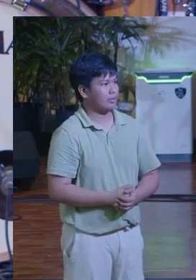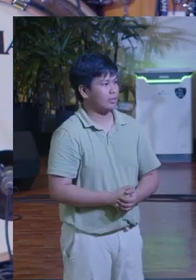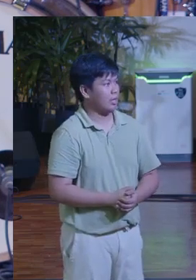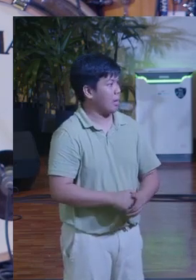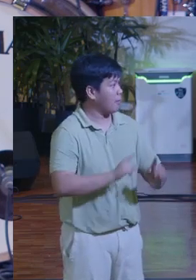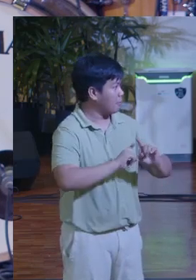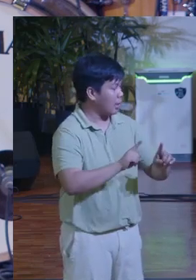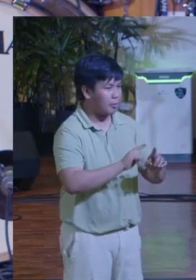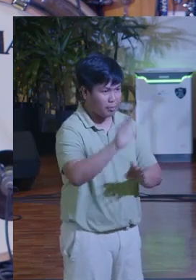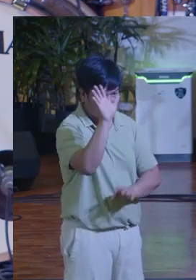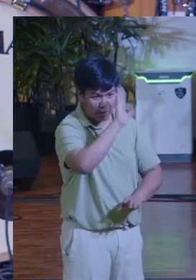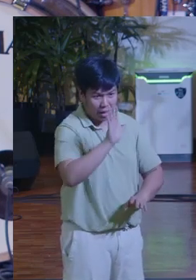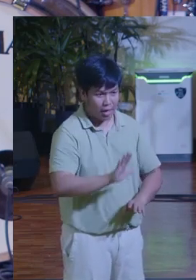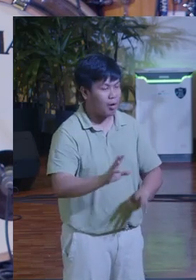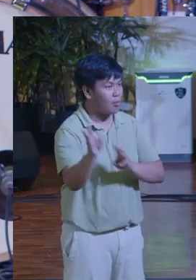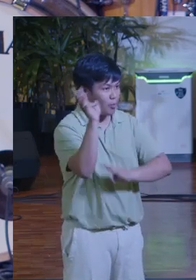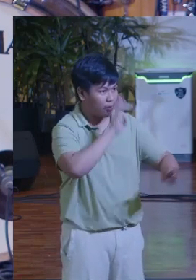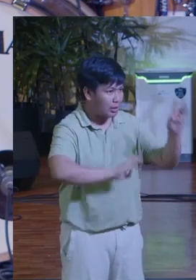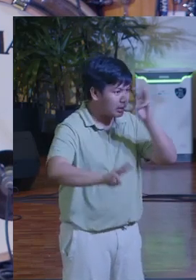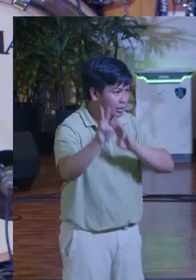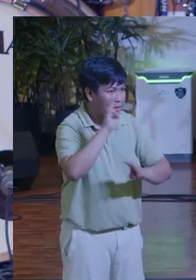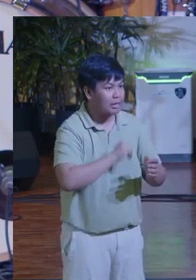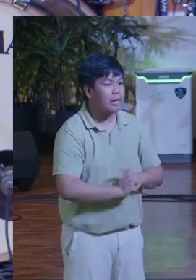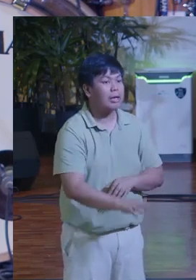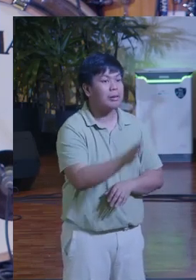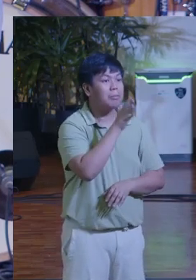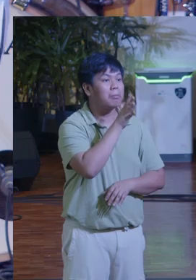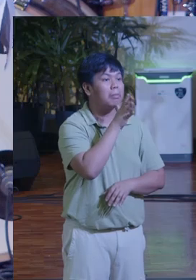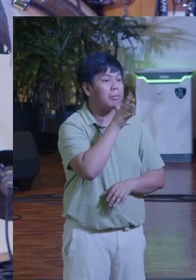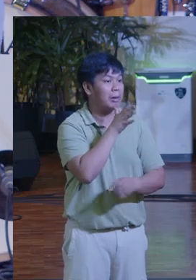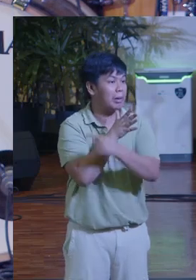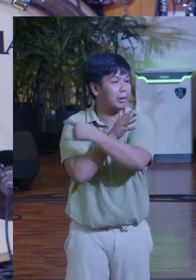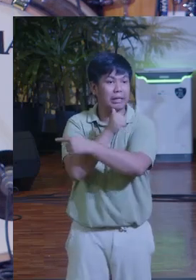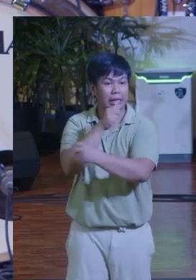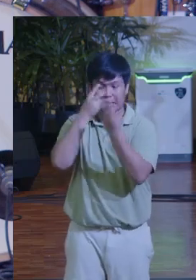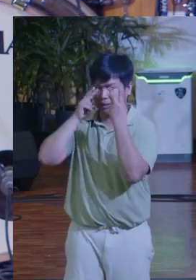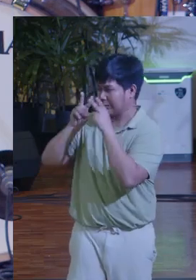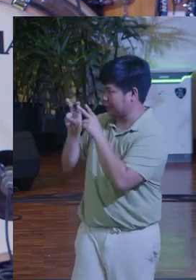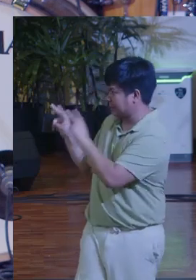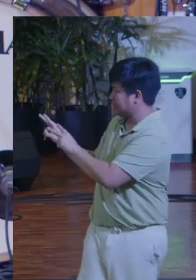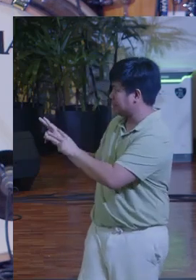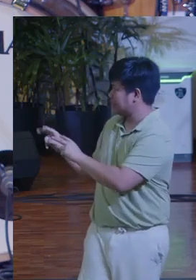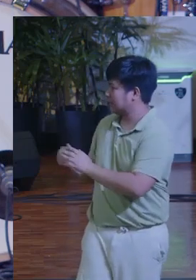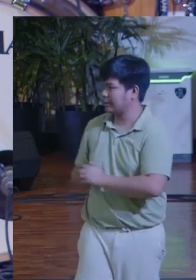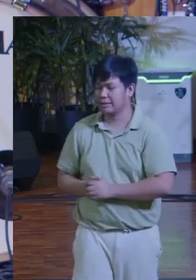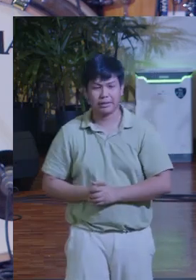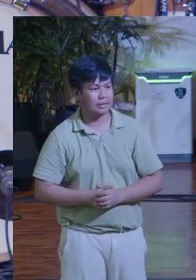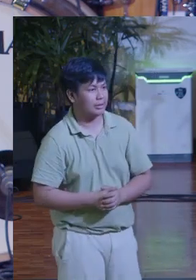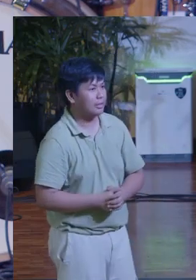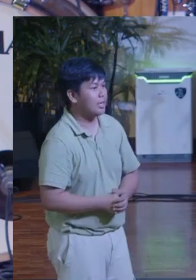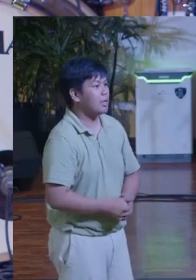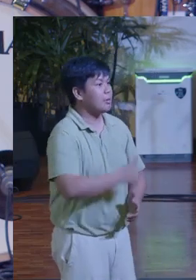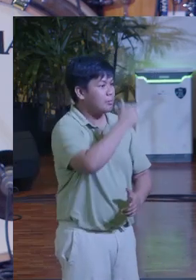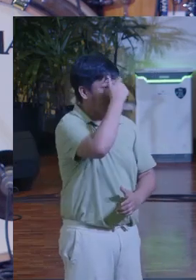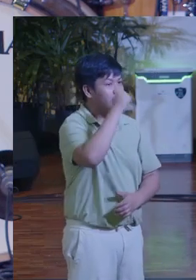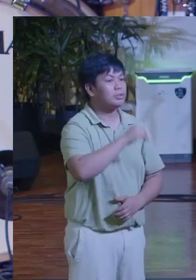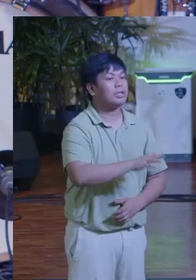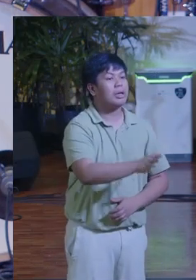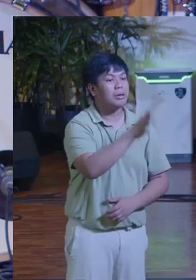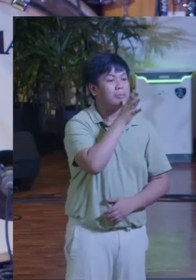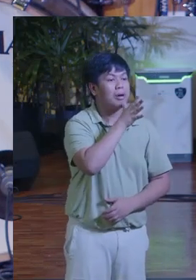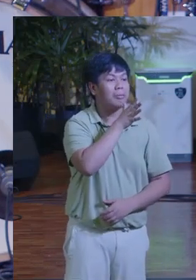Huwag po kayo mag-alala, hindi niya po ako nakikita ngayon. Sapagkat bakit doon siya dudungaw sa earth,